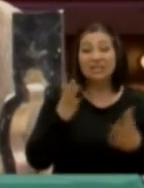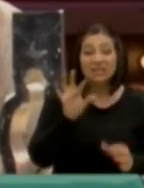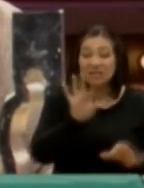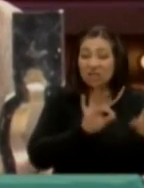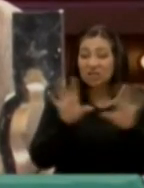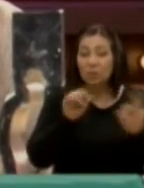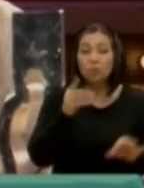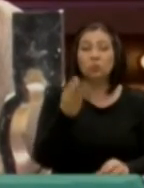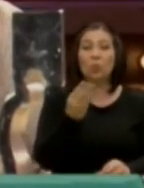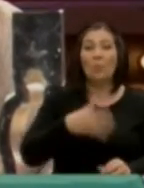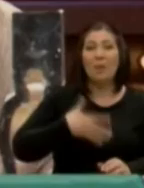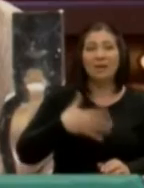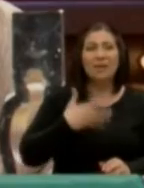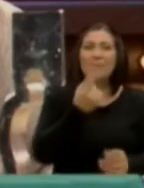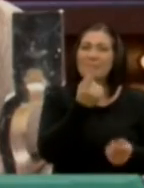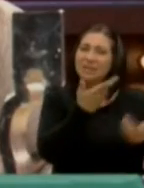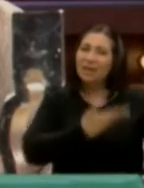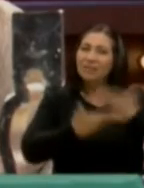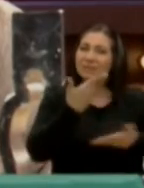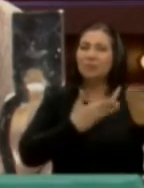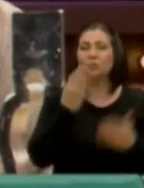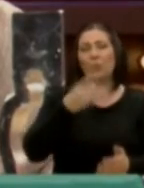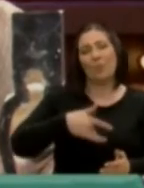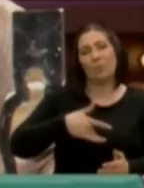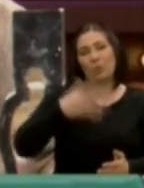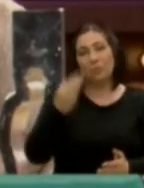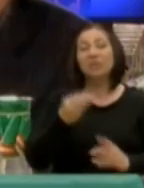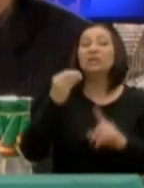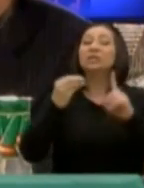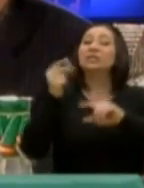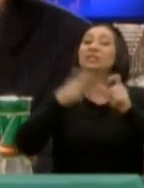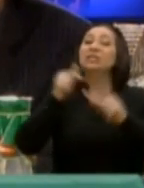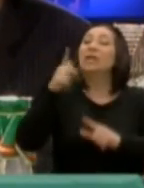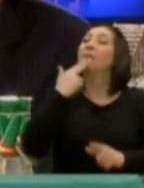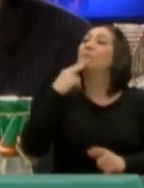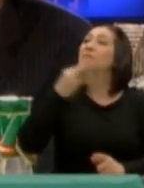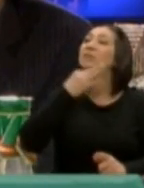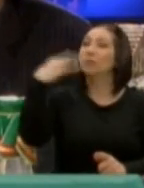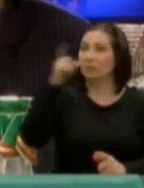merak etmişimdir. Aydınlatırlarsa çok memnun olurum. Peki efendim. Işıl Hanım teşekkür ederiz.